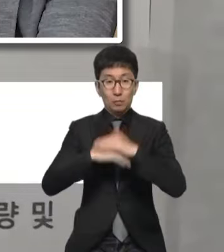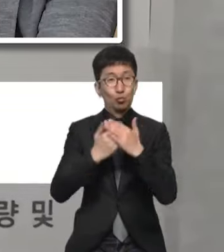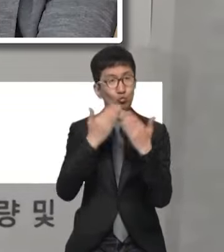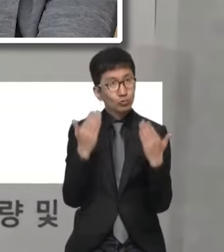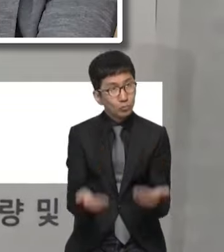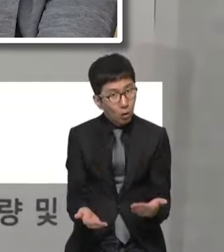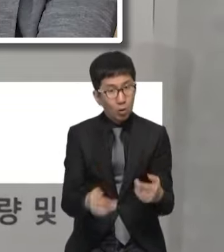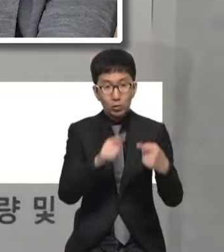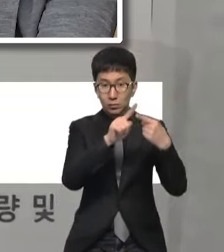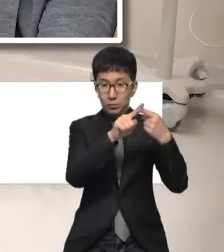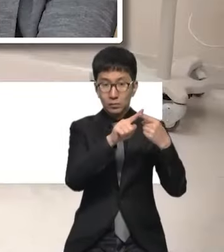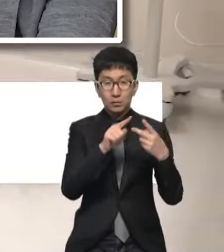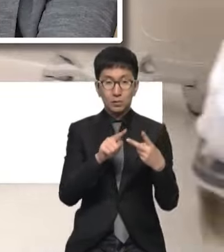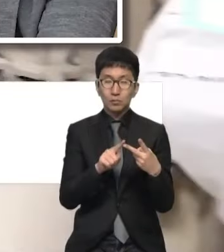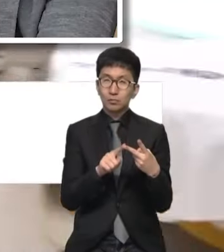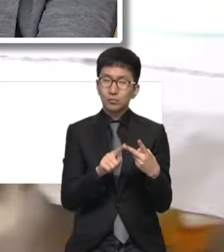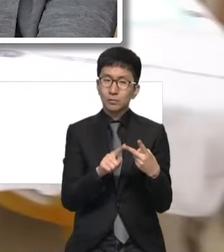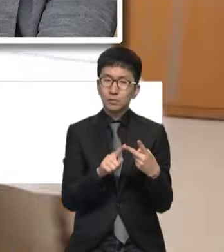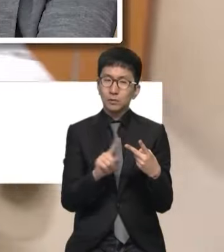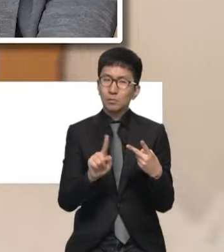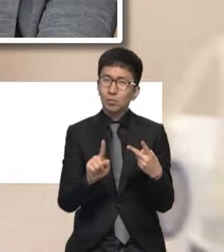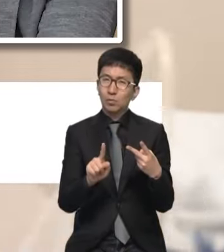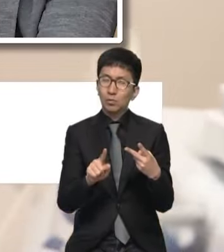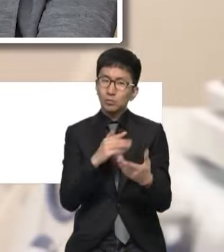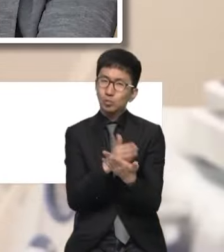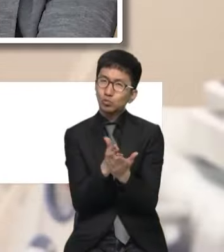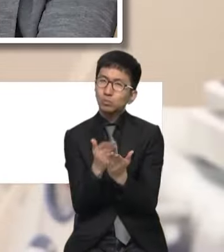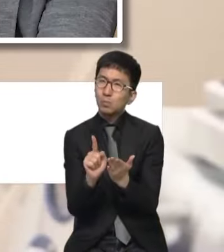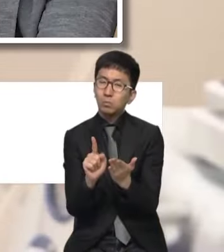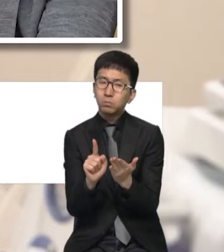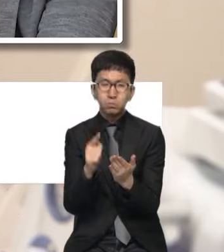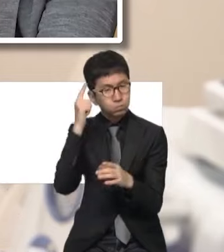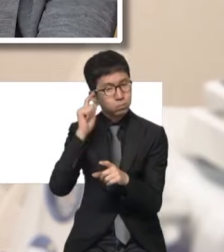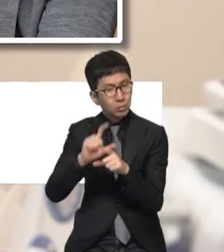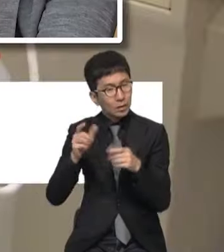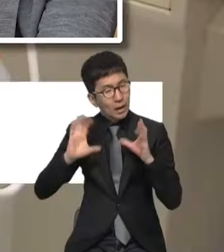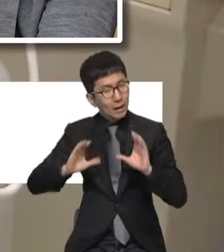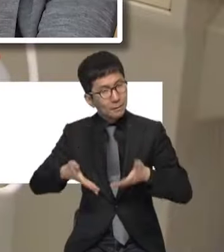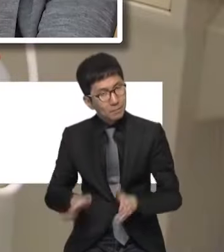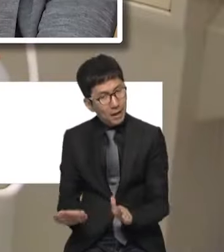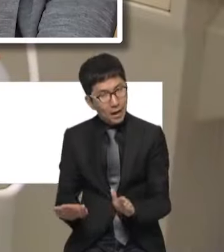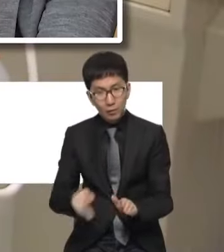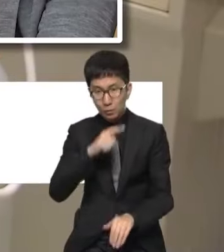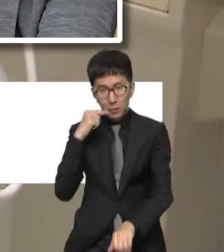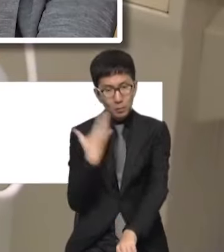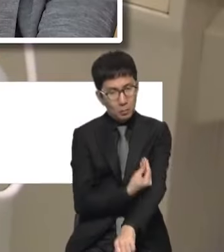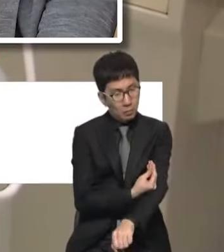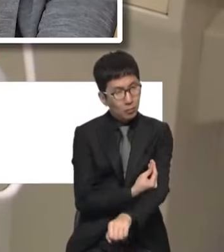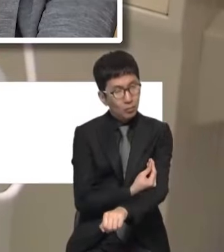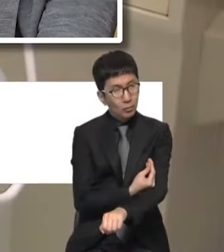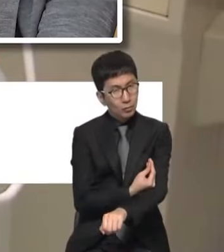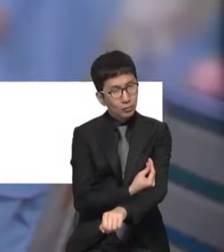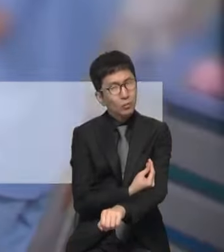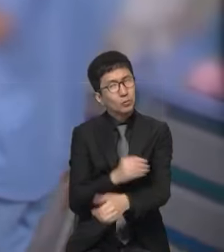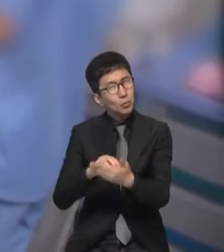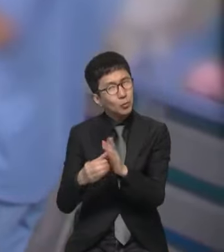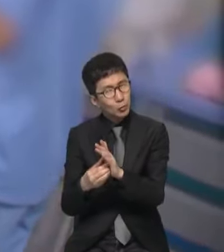이제 그건 전제고요. 거기서 어디까지 제외를 할지 분만장이나 투석 관련 뭐 이런 게 또 될 수도